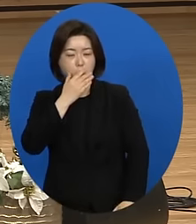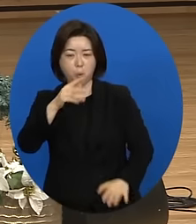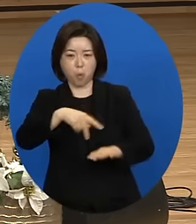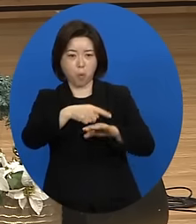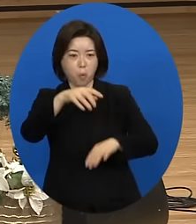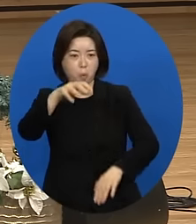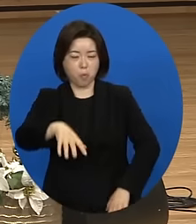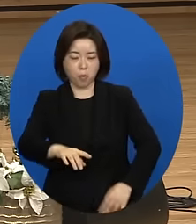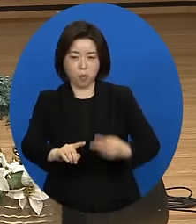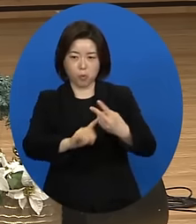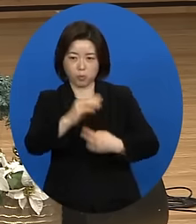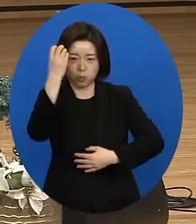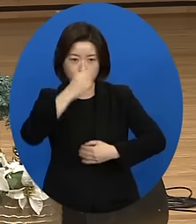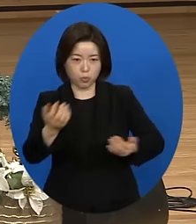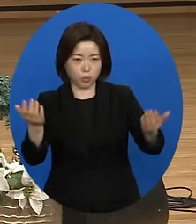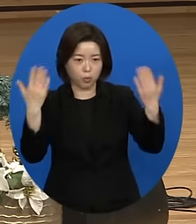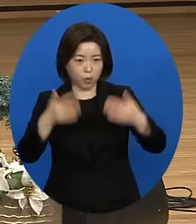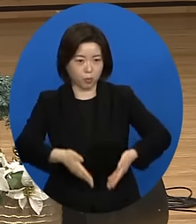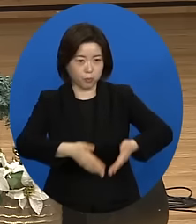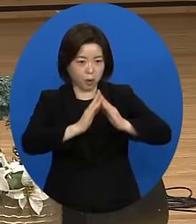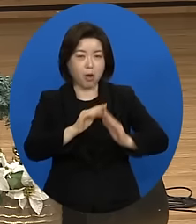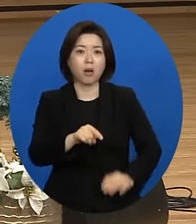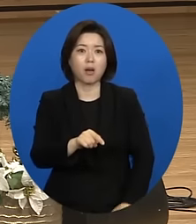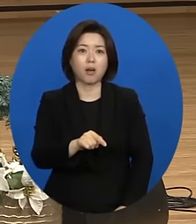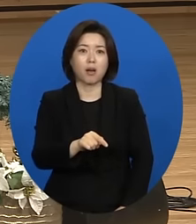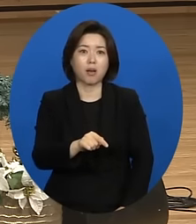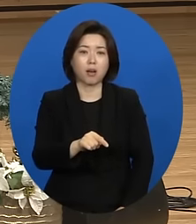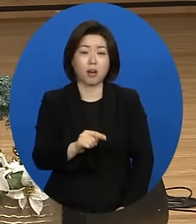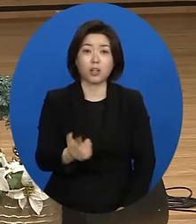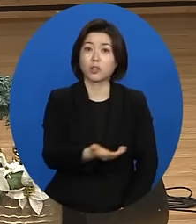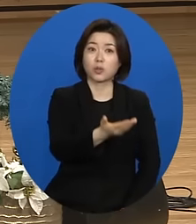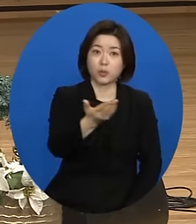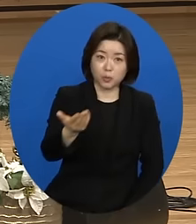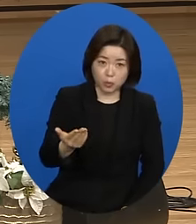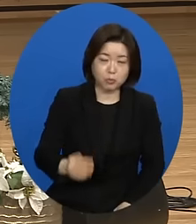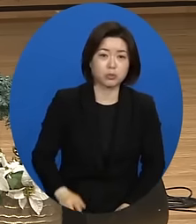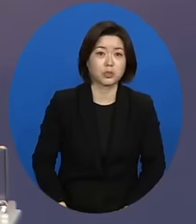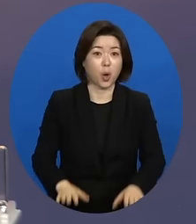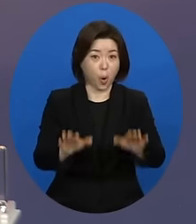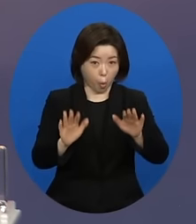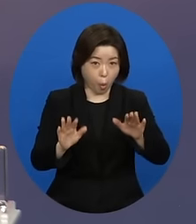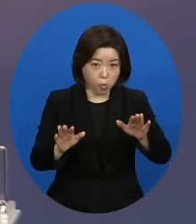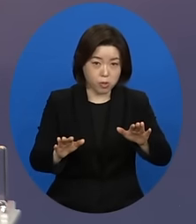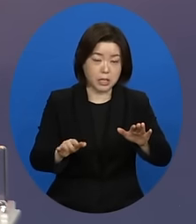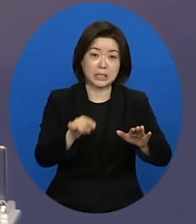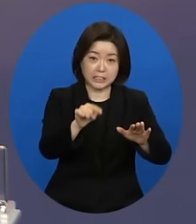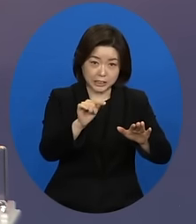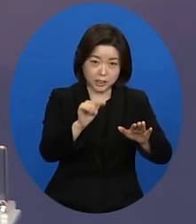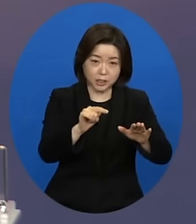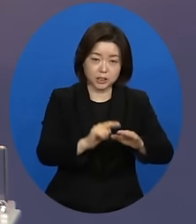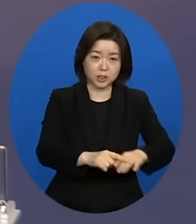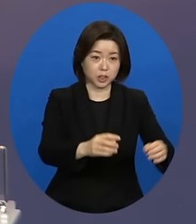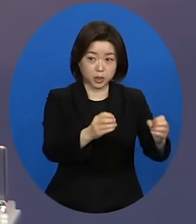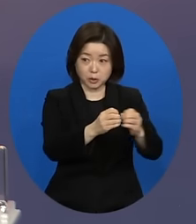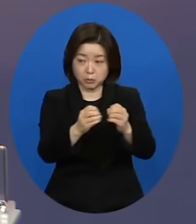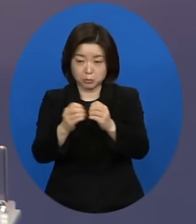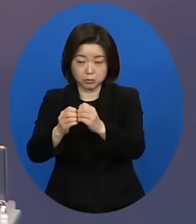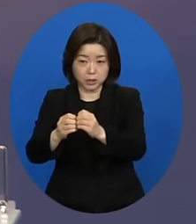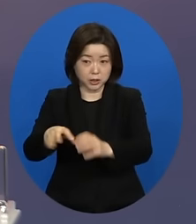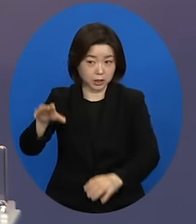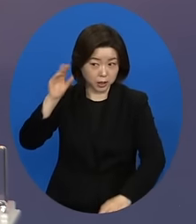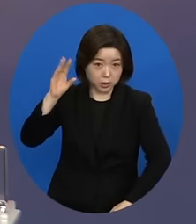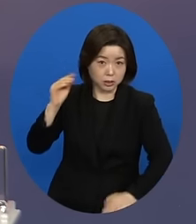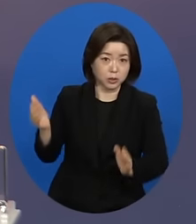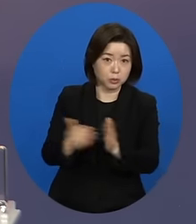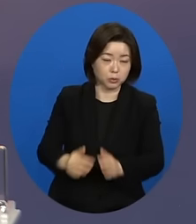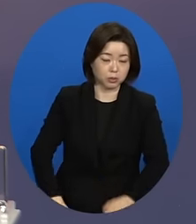필리핀에 중고등학교를 세우겠다. 여러분, 오늘 이 메시지를 여러분이 들으셨어요?